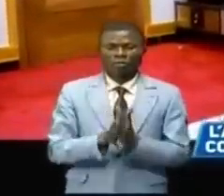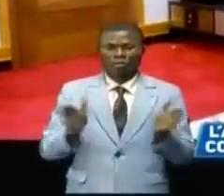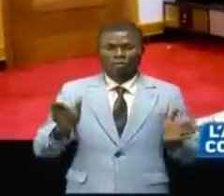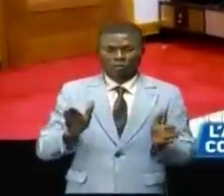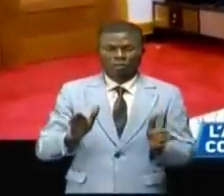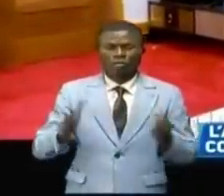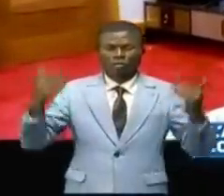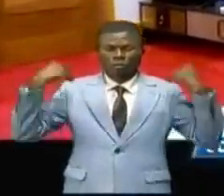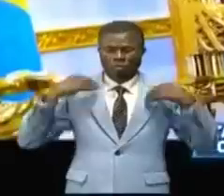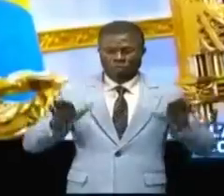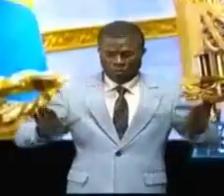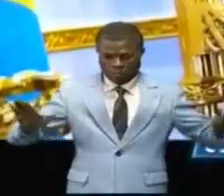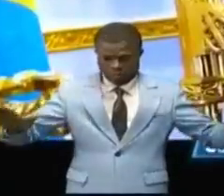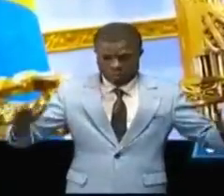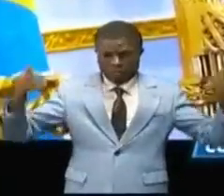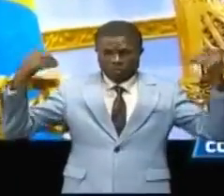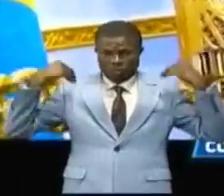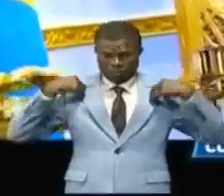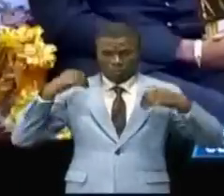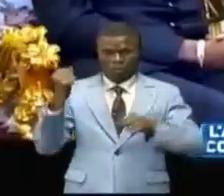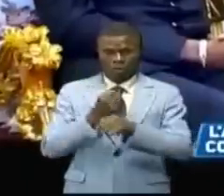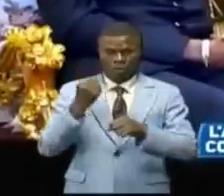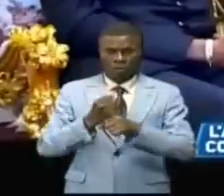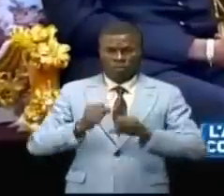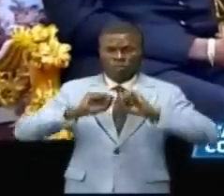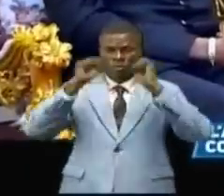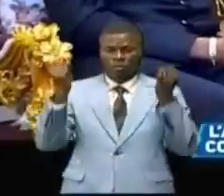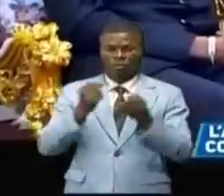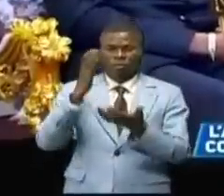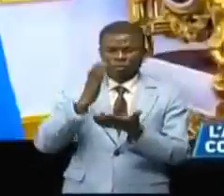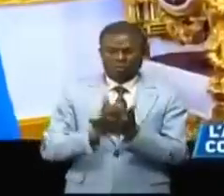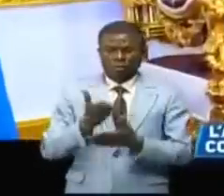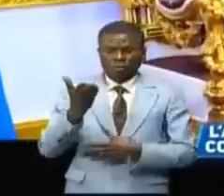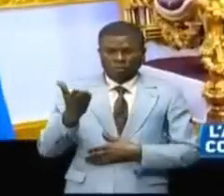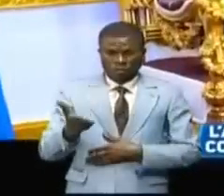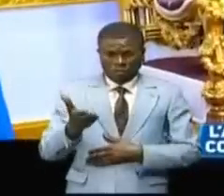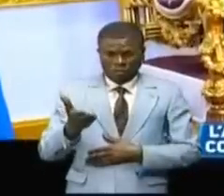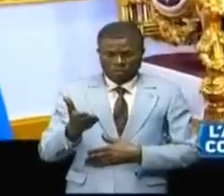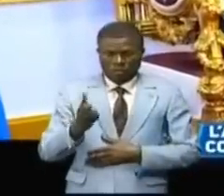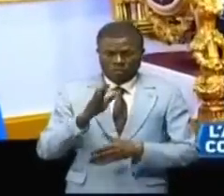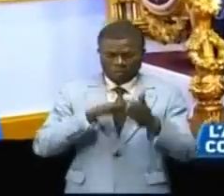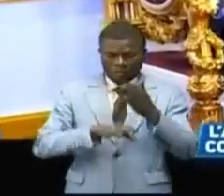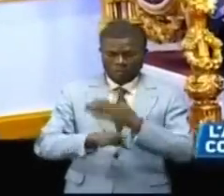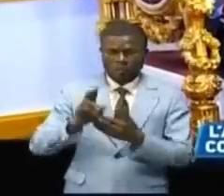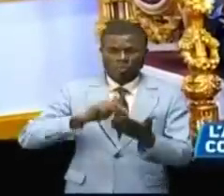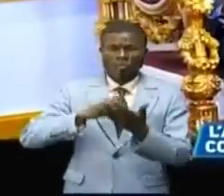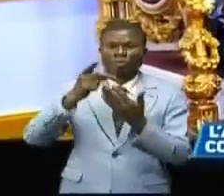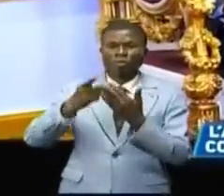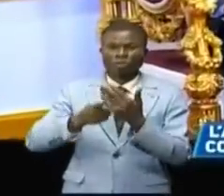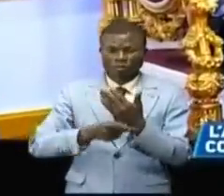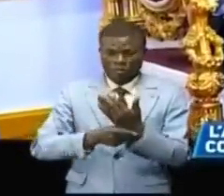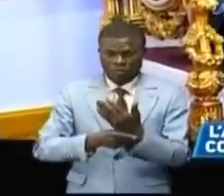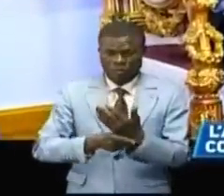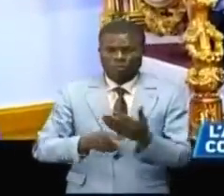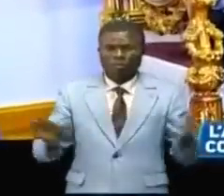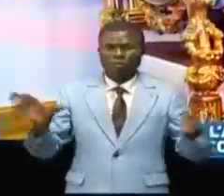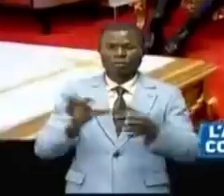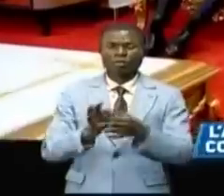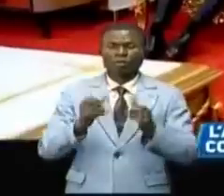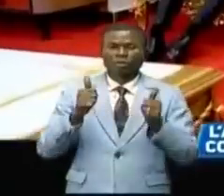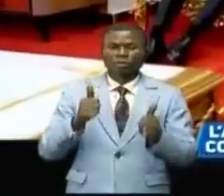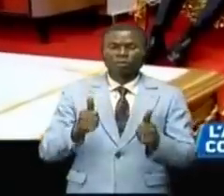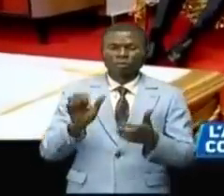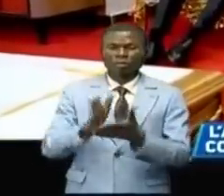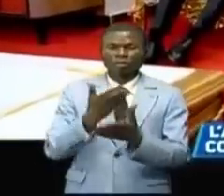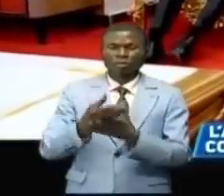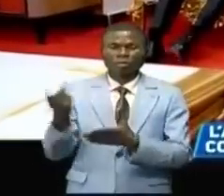l'aviation civile et de l'autorité des régulations de la sous-traitance dans le secteur privé s'inscrit non seulement dans le cadre de l'étroite collaboration qui existe entre